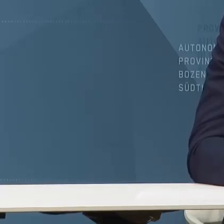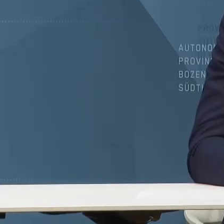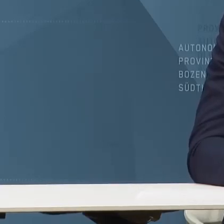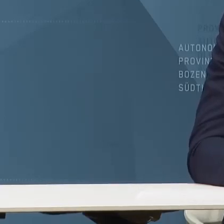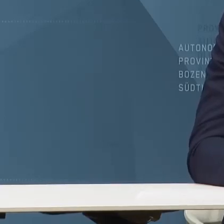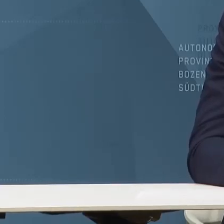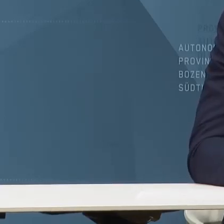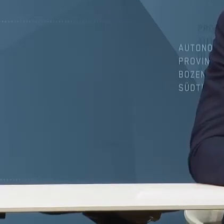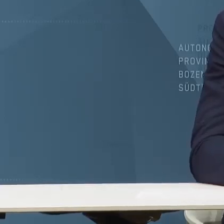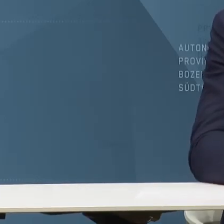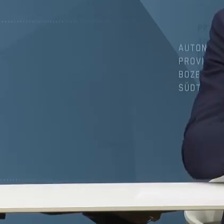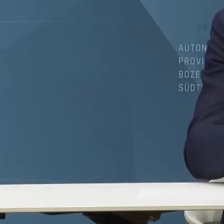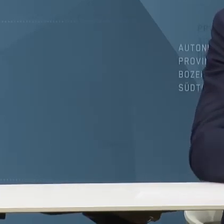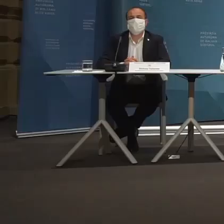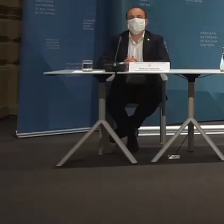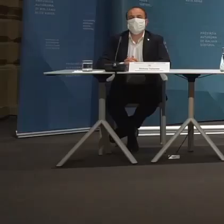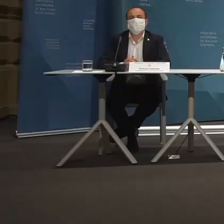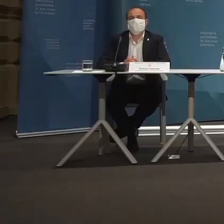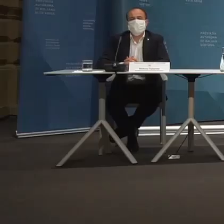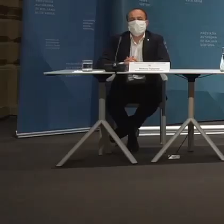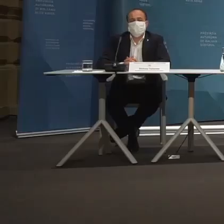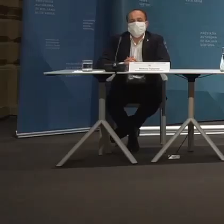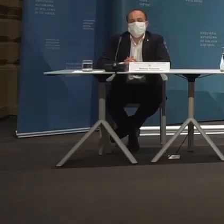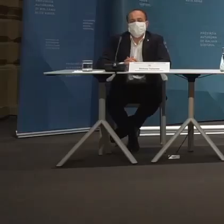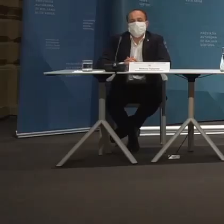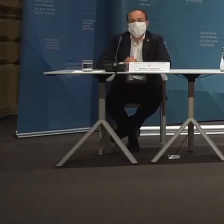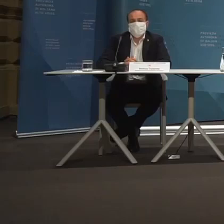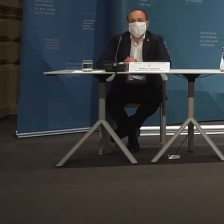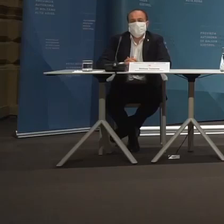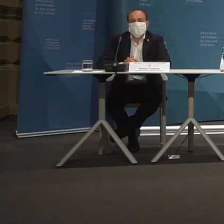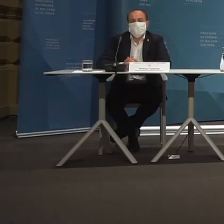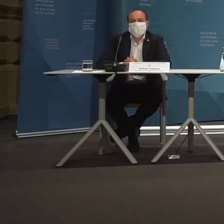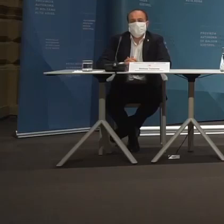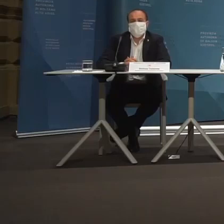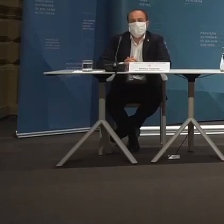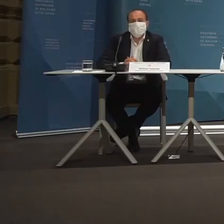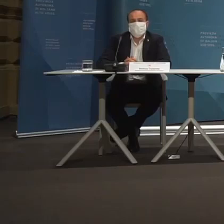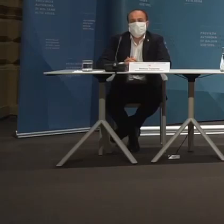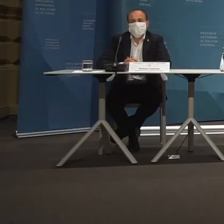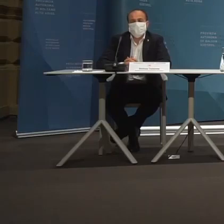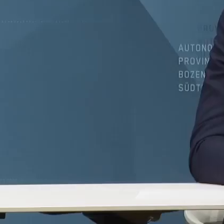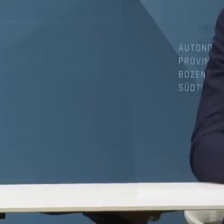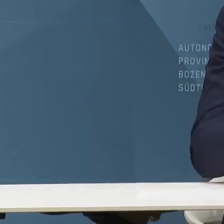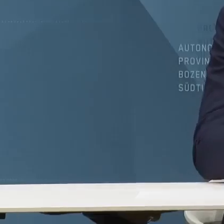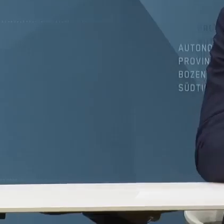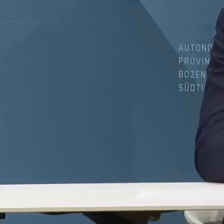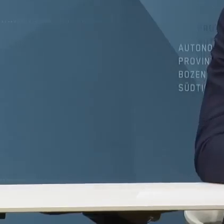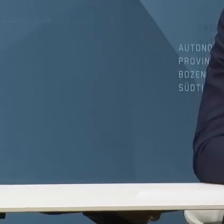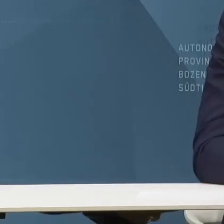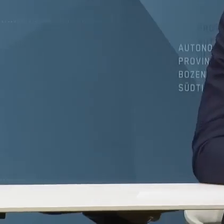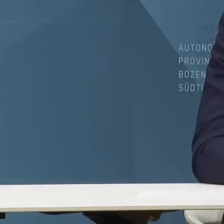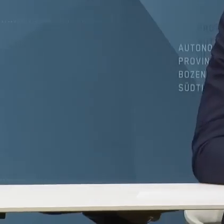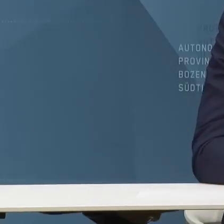attività. Per ciò che riguarda il trasporto pubblico, naturalmente il detendant in Cilò cercherà di